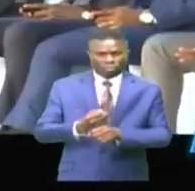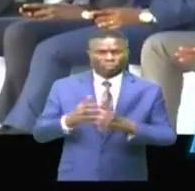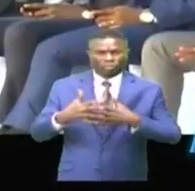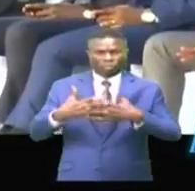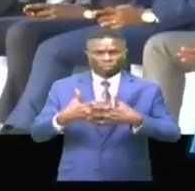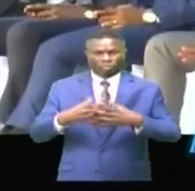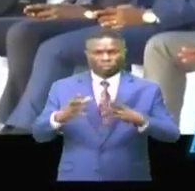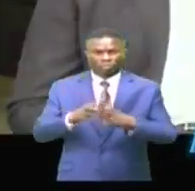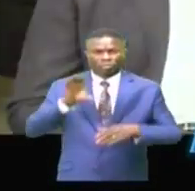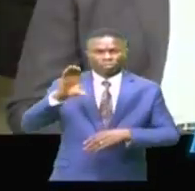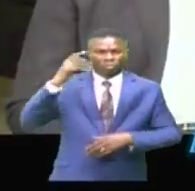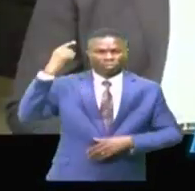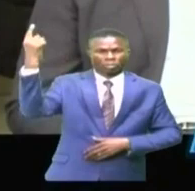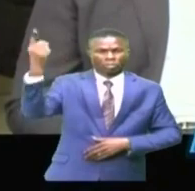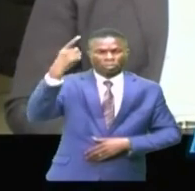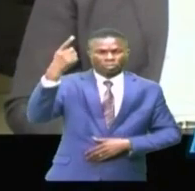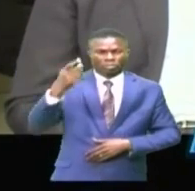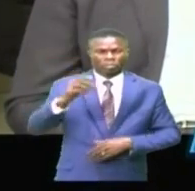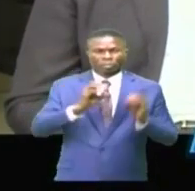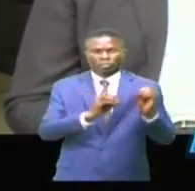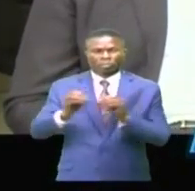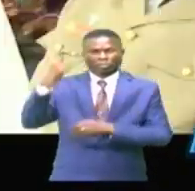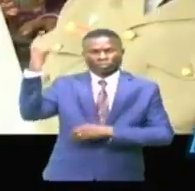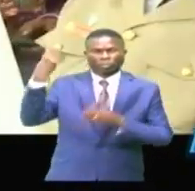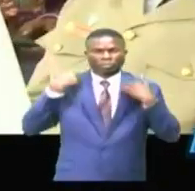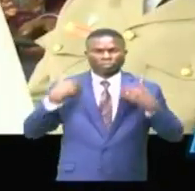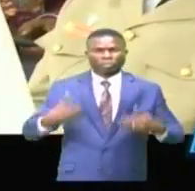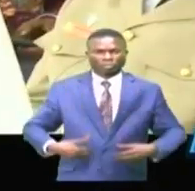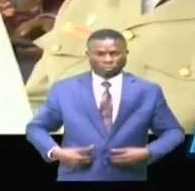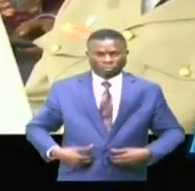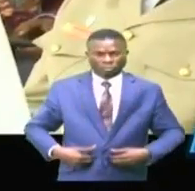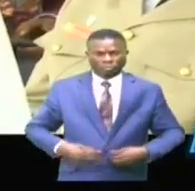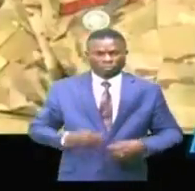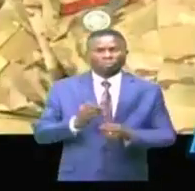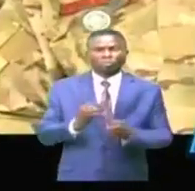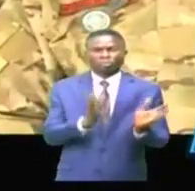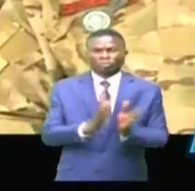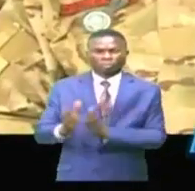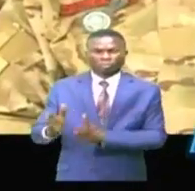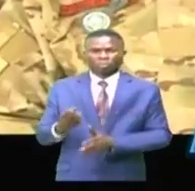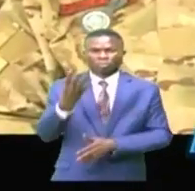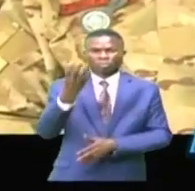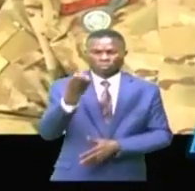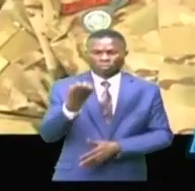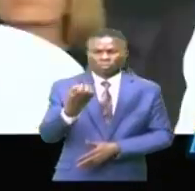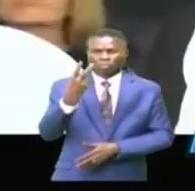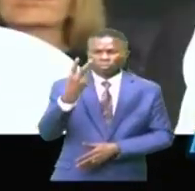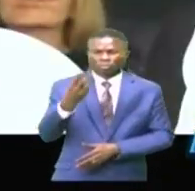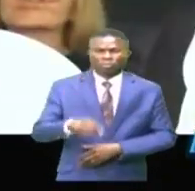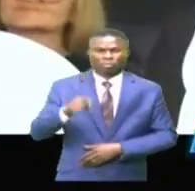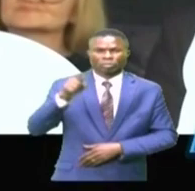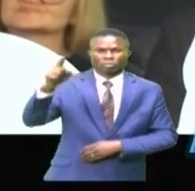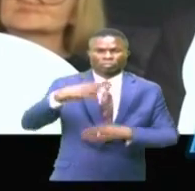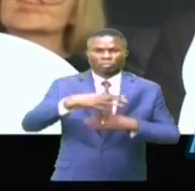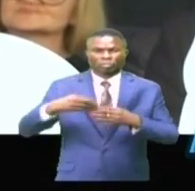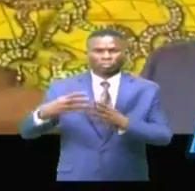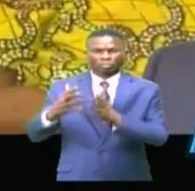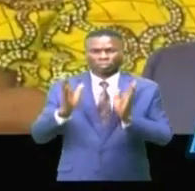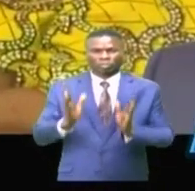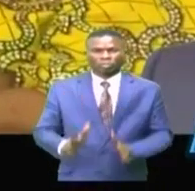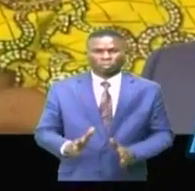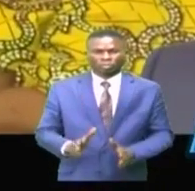partenariat avec la barre mondiale et l'Organisation Mondiale de la Santé a disponibilité 42 millions de dollars américains encore